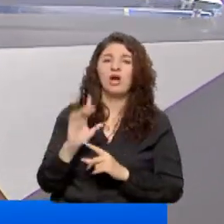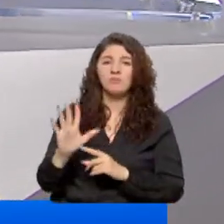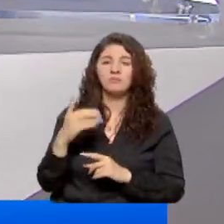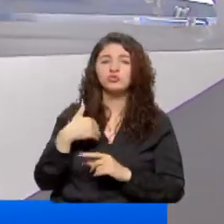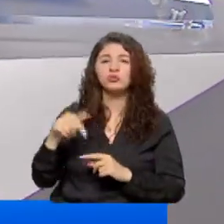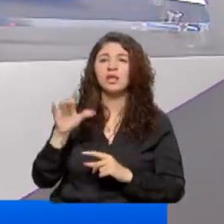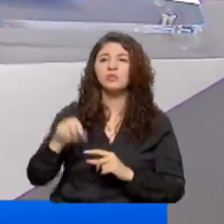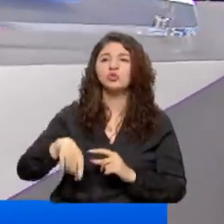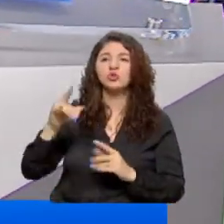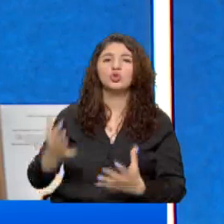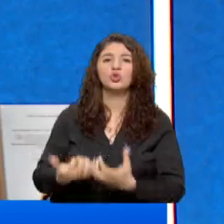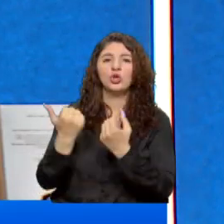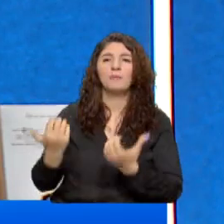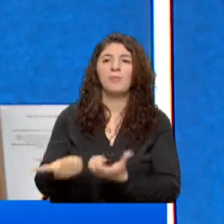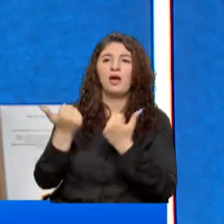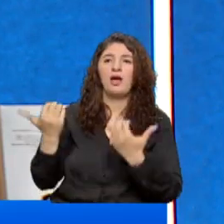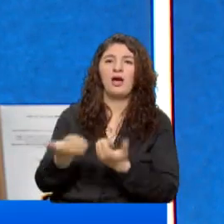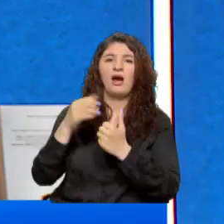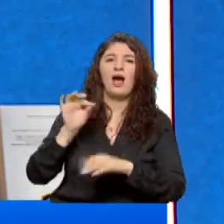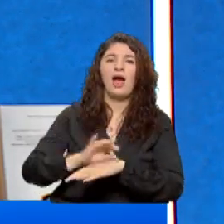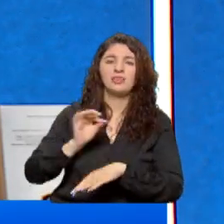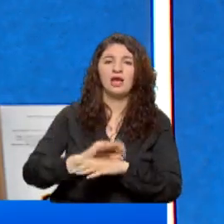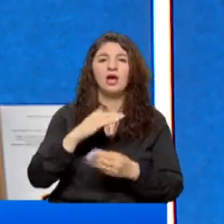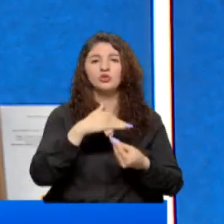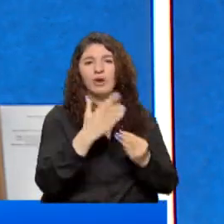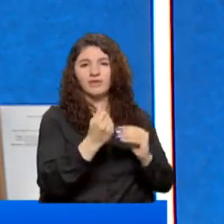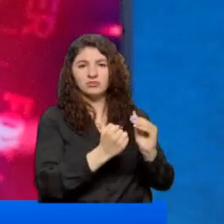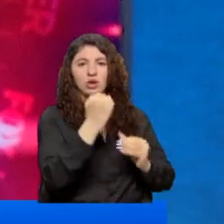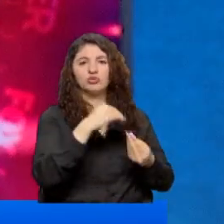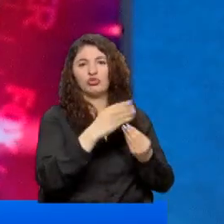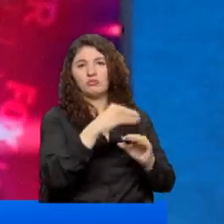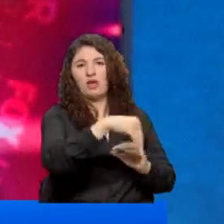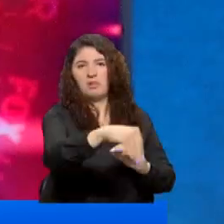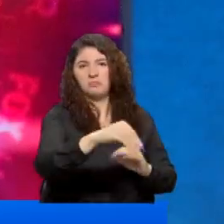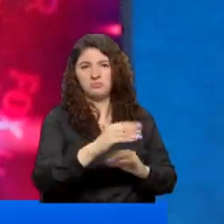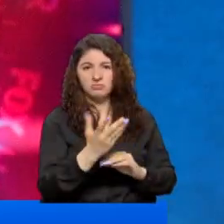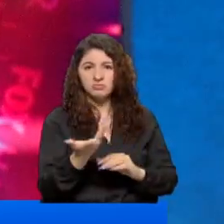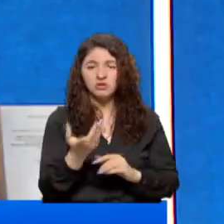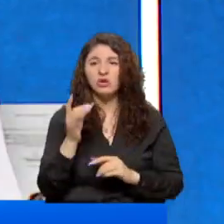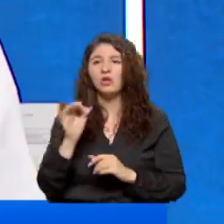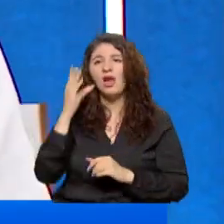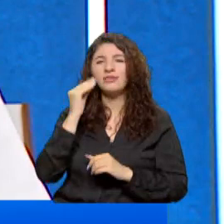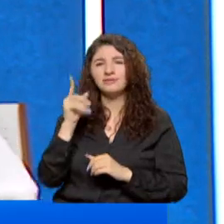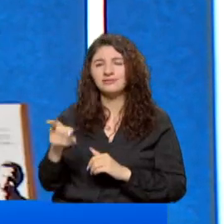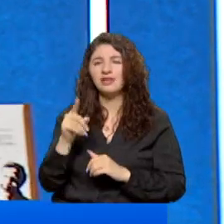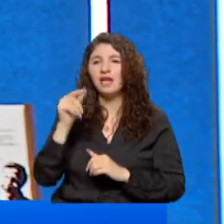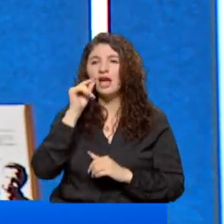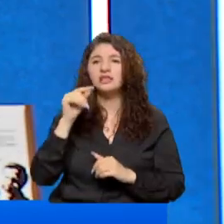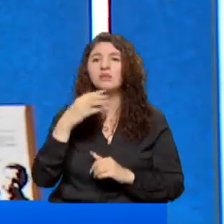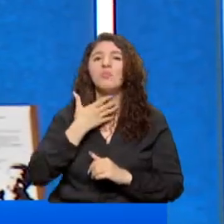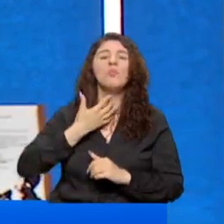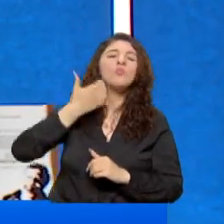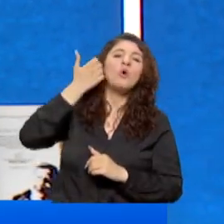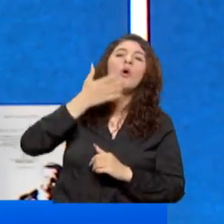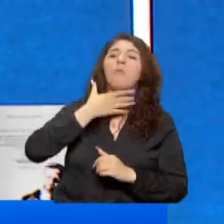bir şey Ama yani bir şu anda günü kurtarmaya ama anlık soğan fiyatları yükseldi soğan ekelim şöyle anlasınlar insan